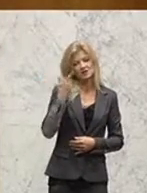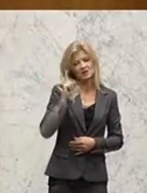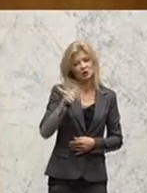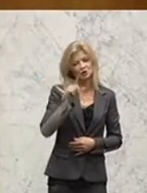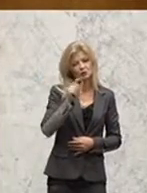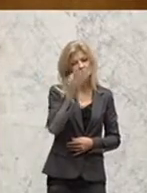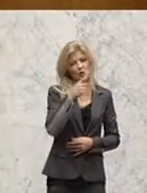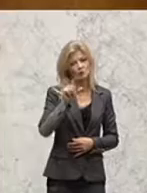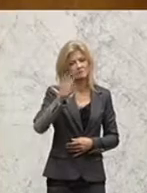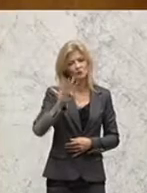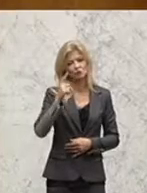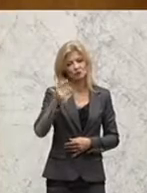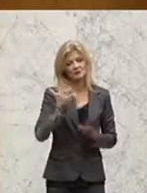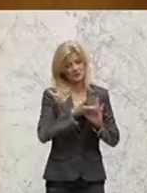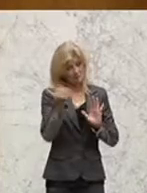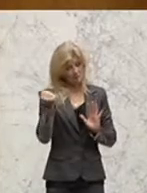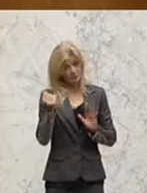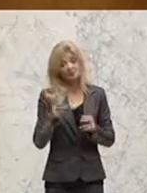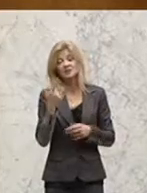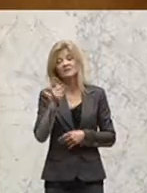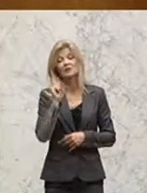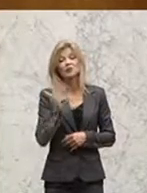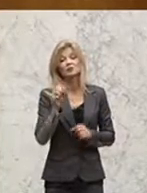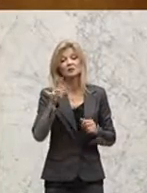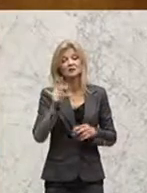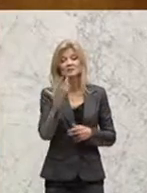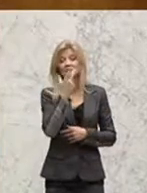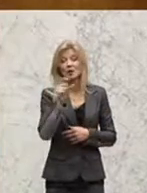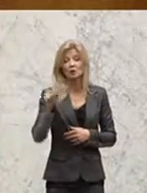Aberkennungen. 2013